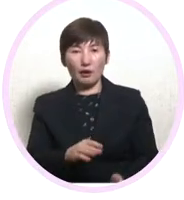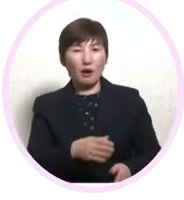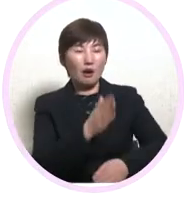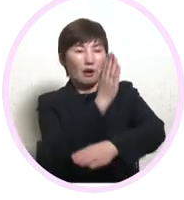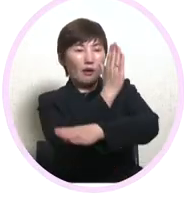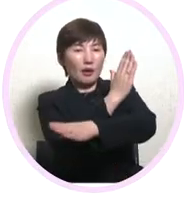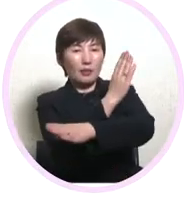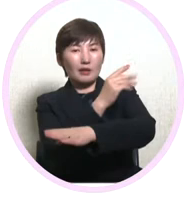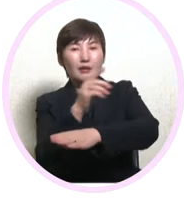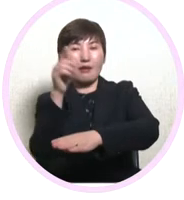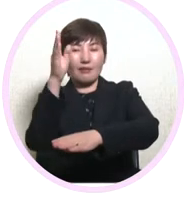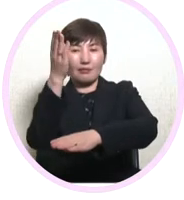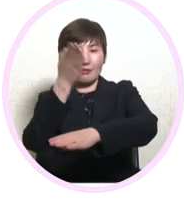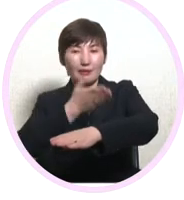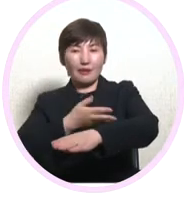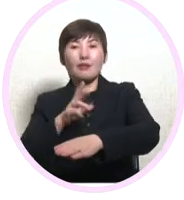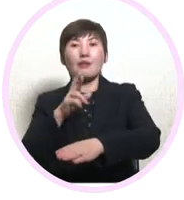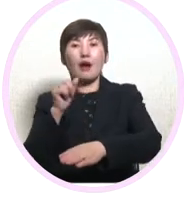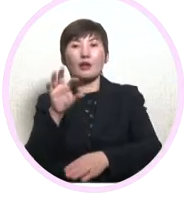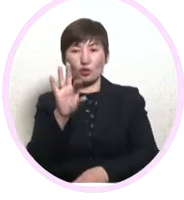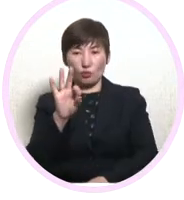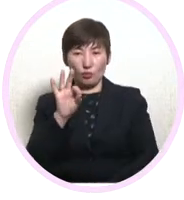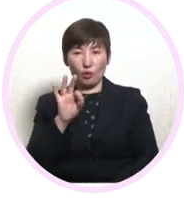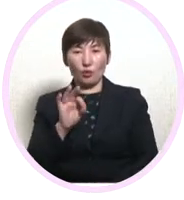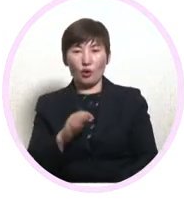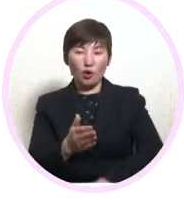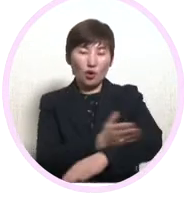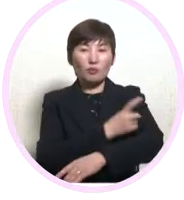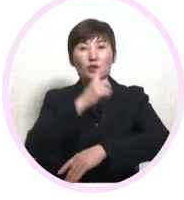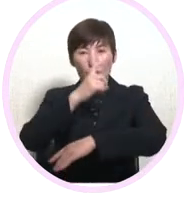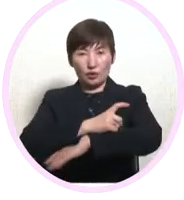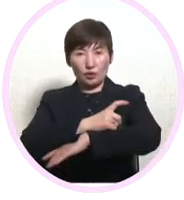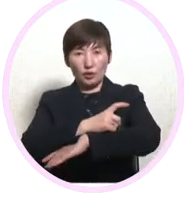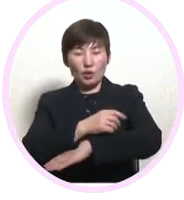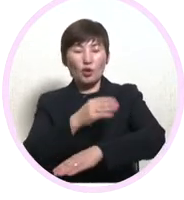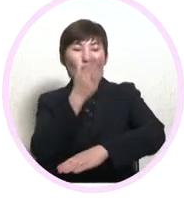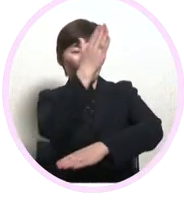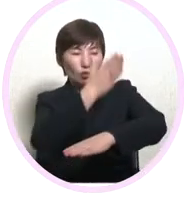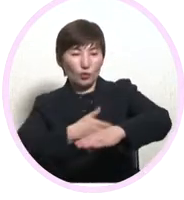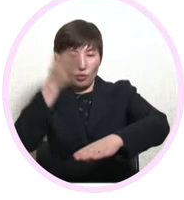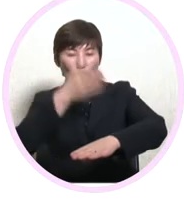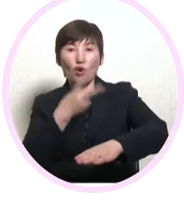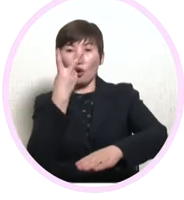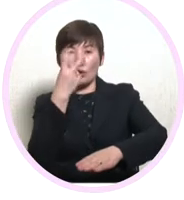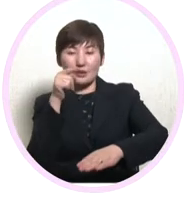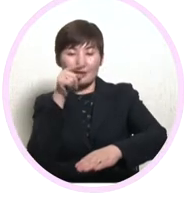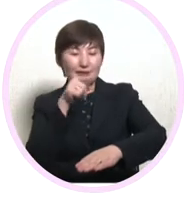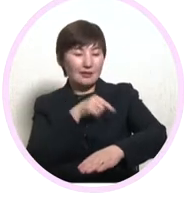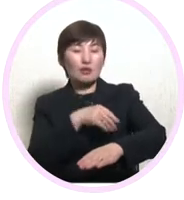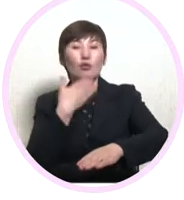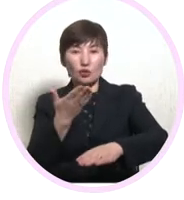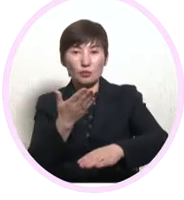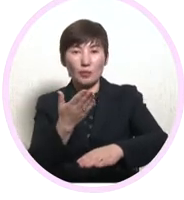налтыг яаж олох вэ гэдгийг харъя. За тэгэхээр бид нар өмнөх хичээл дээр шулууны 2 цэг өгдсөн байхад шулууны налтыг за тэгштгэл